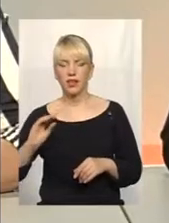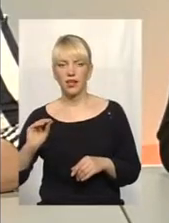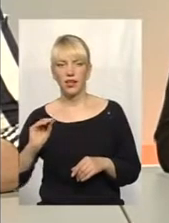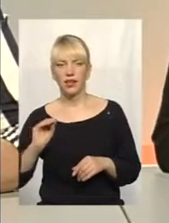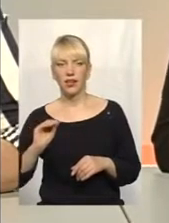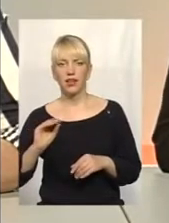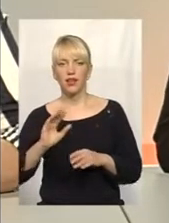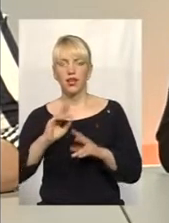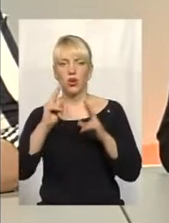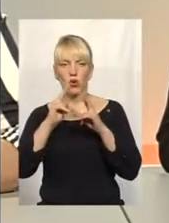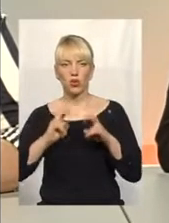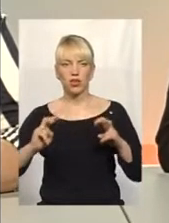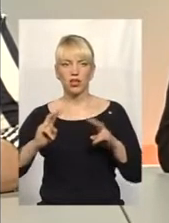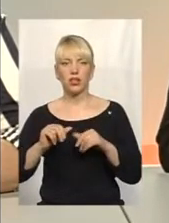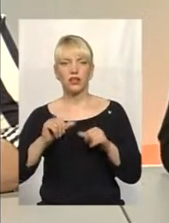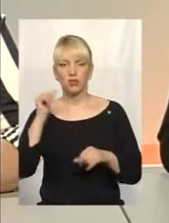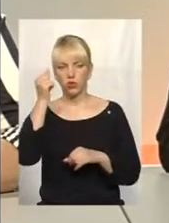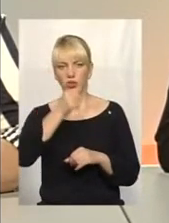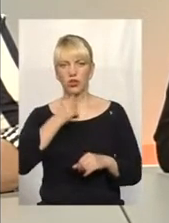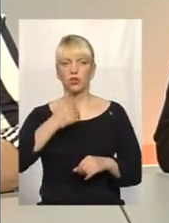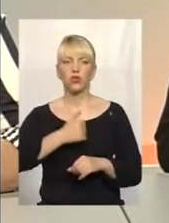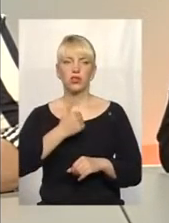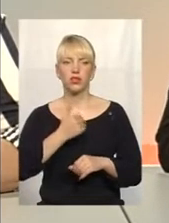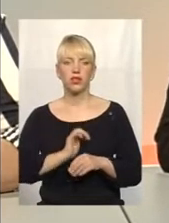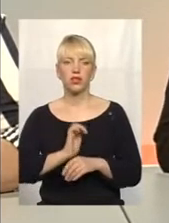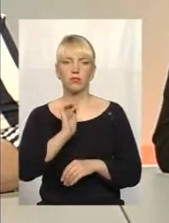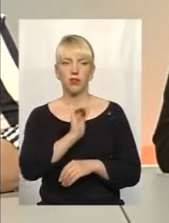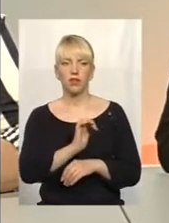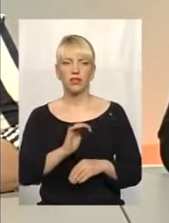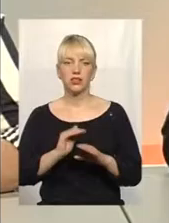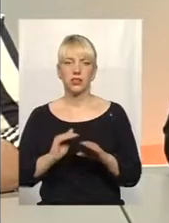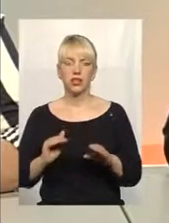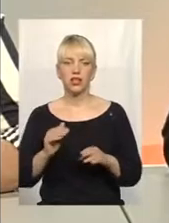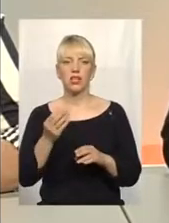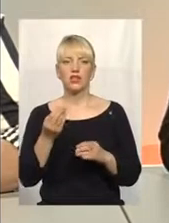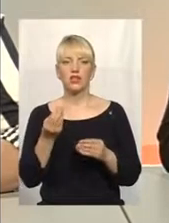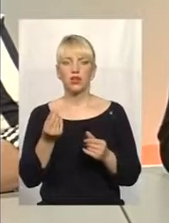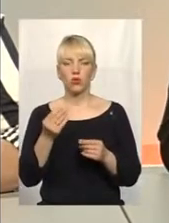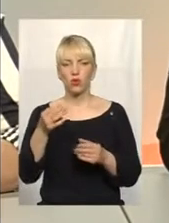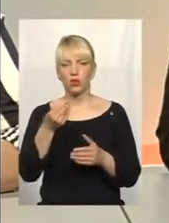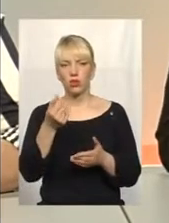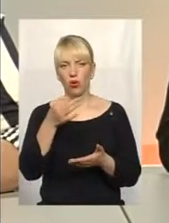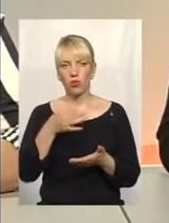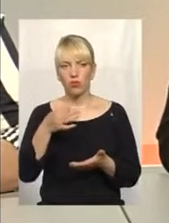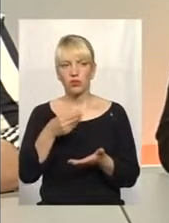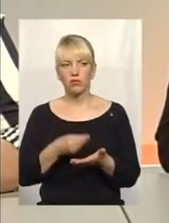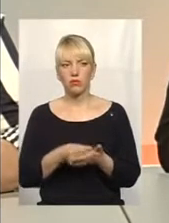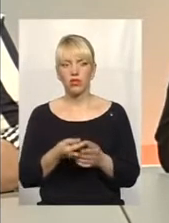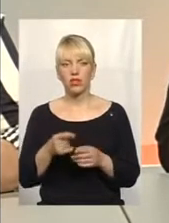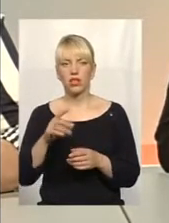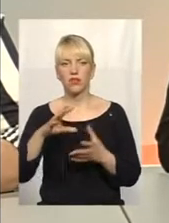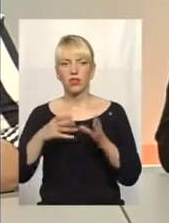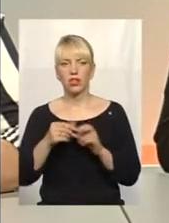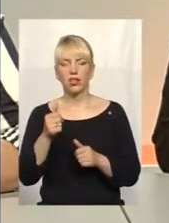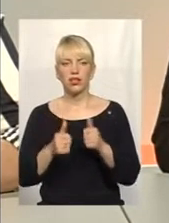не розглядали, в той рік хотіли направити дітей саме за кошти обласного бюджету, але за результатами тендера не